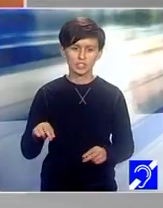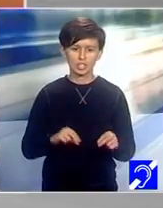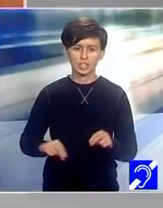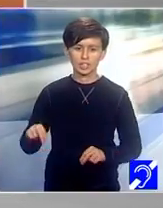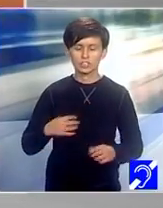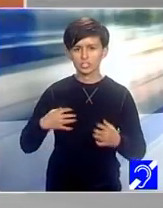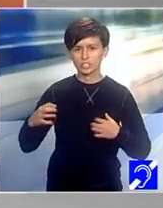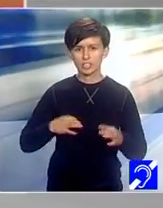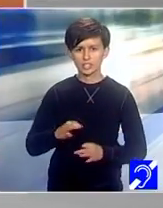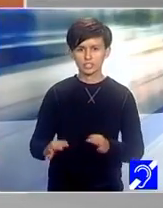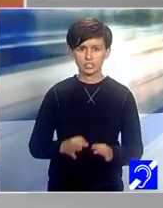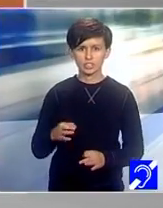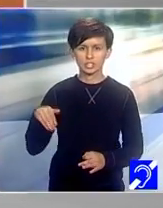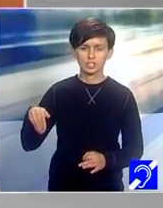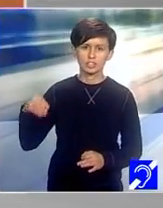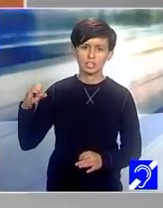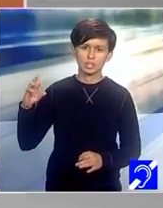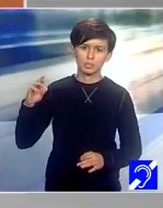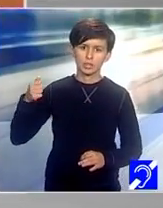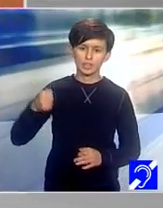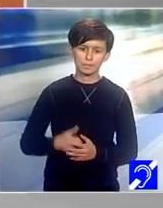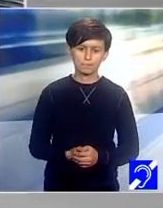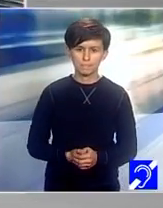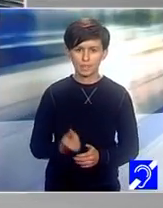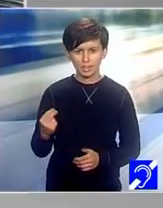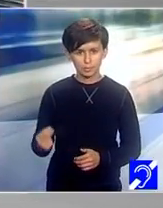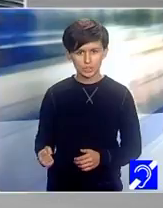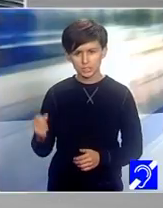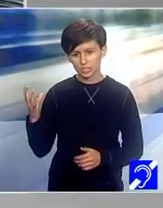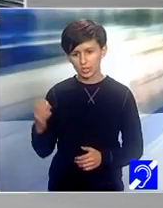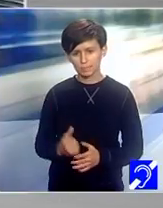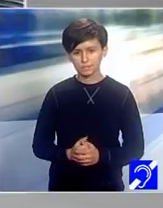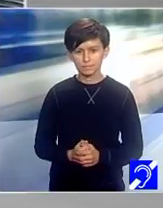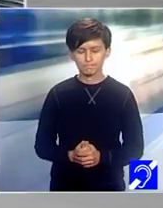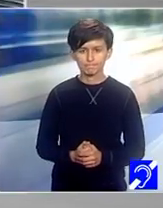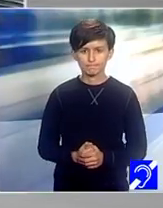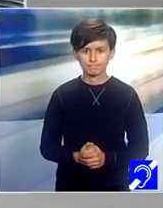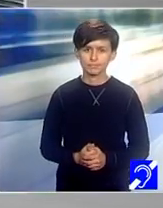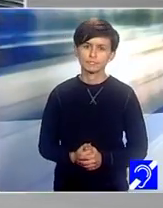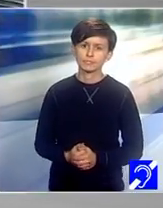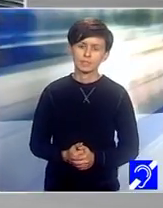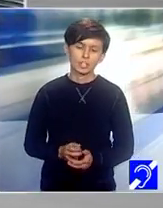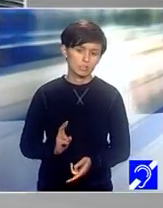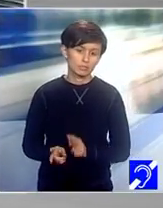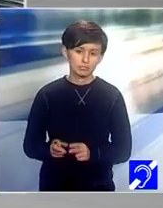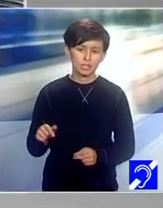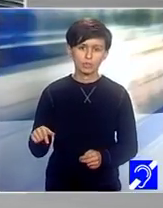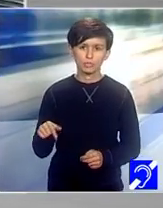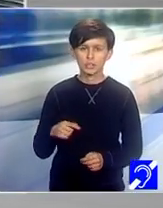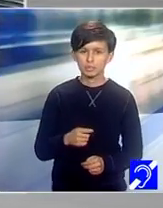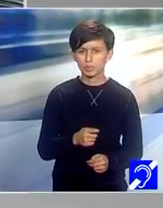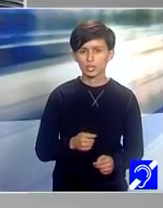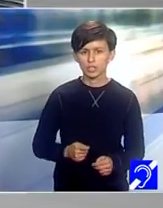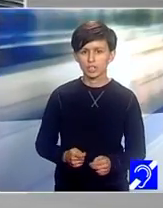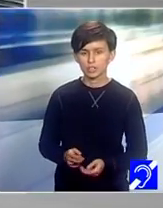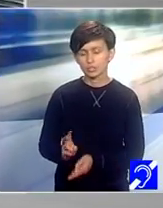Artă și Tradiție Mera. Bună ziua! Bună ziua! Doamnelor, în ce constă acest proiect? Cum ați pornit la